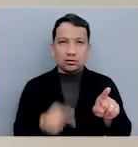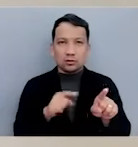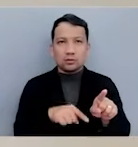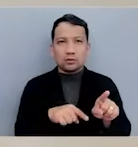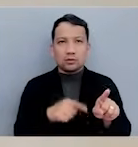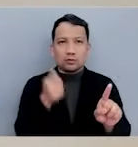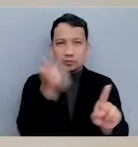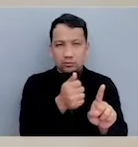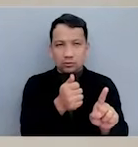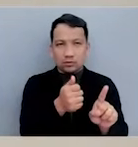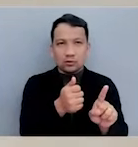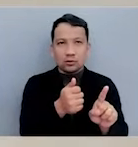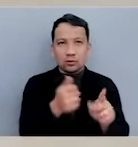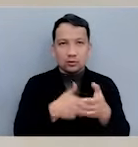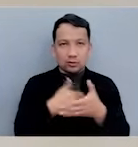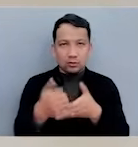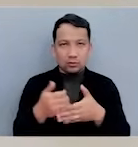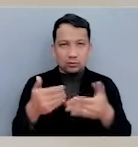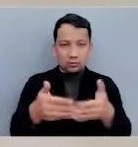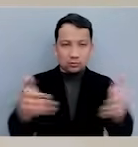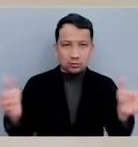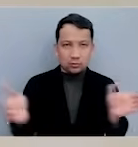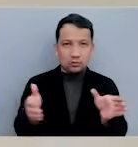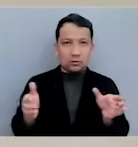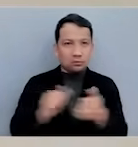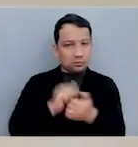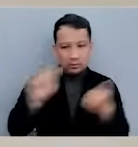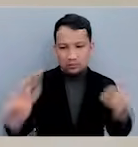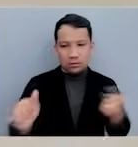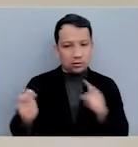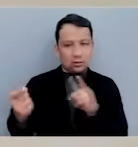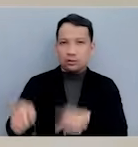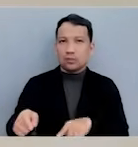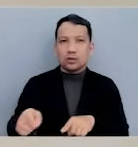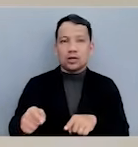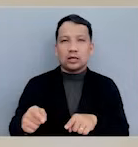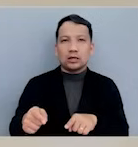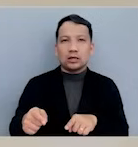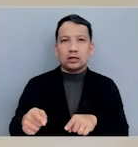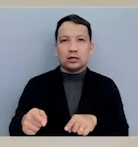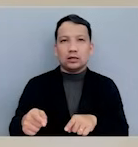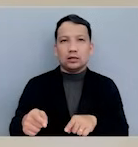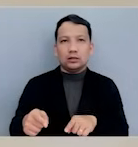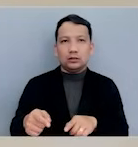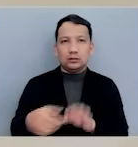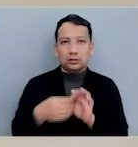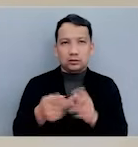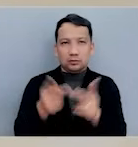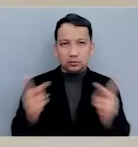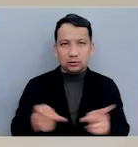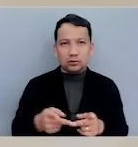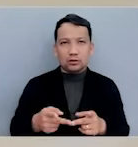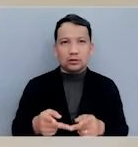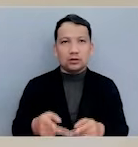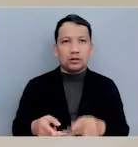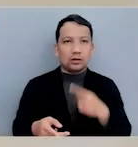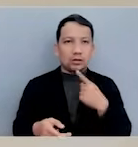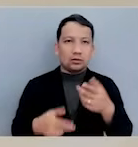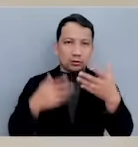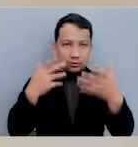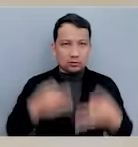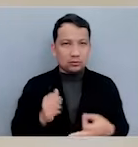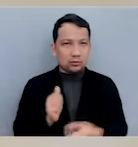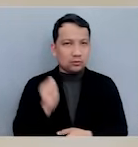sila yung outer perimeter. So malayo po doon sa place of incident. Kaya nagdesisyon daw